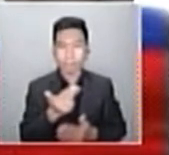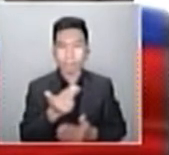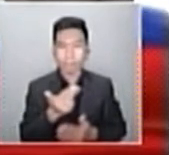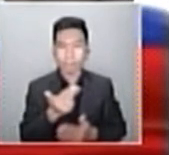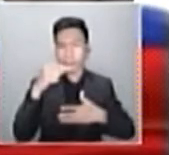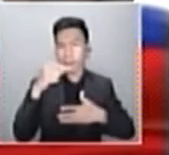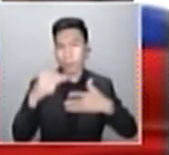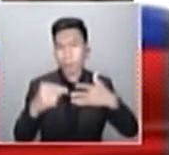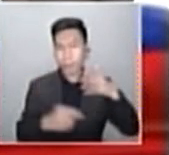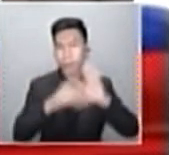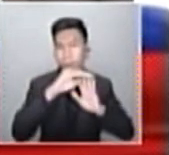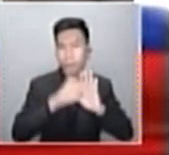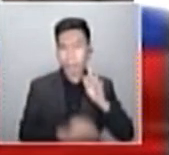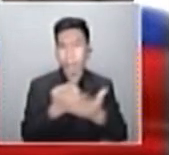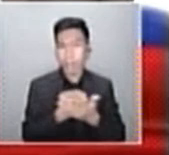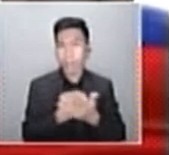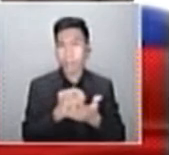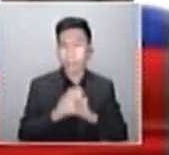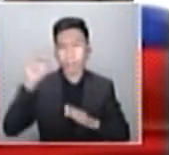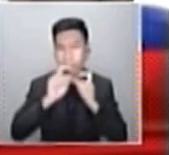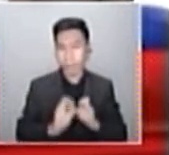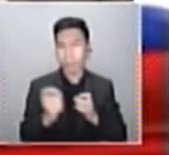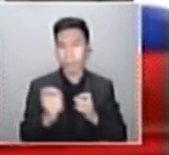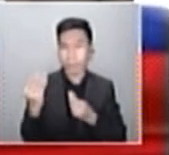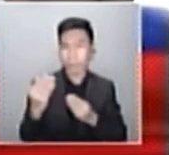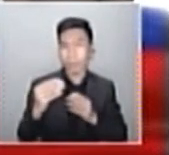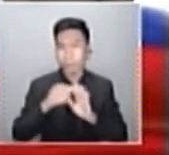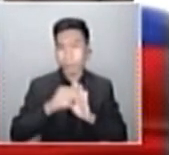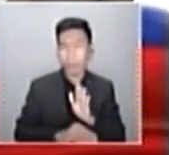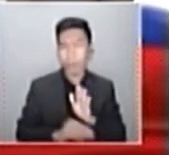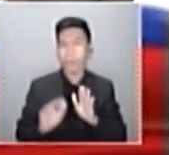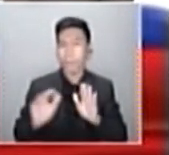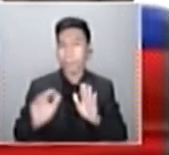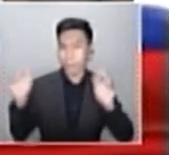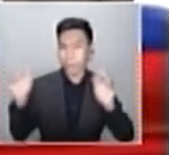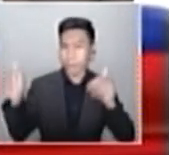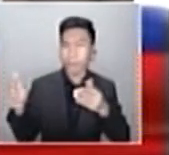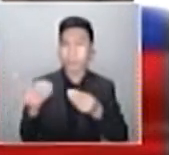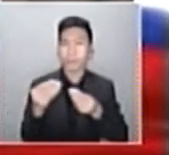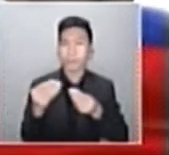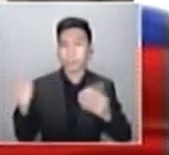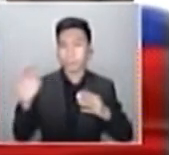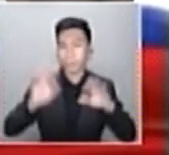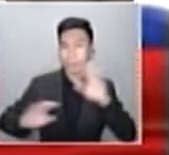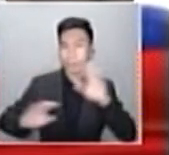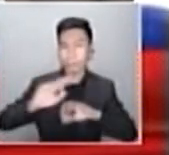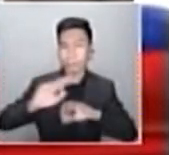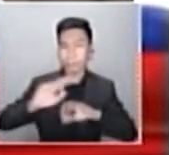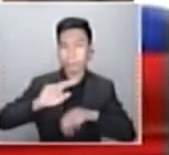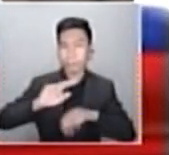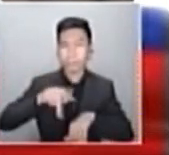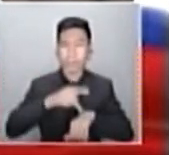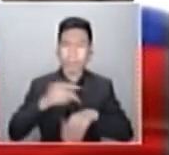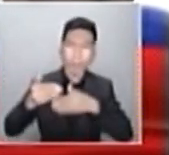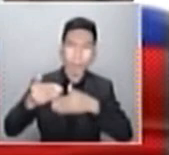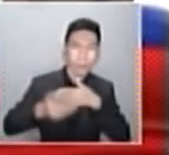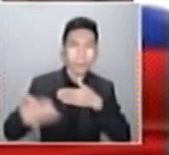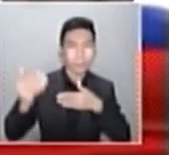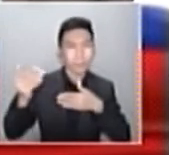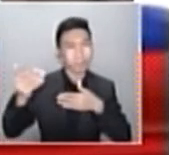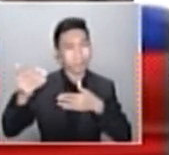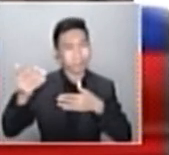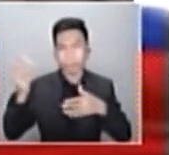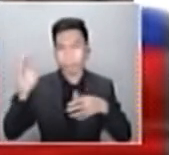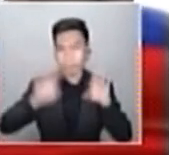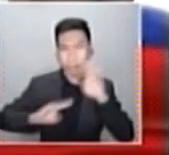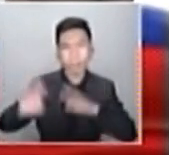iba't ibang mga challenges and issues na hinaharap at haharapin pa ng sambayan ng Pilipino sa mga darating